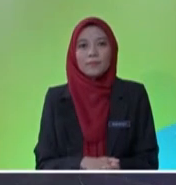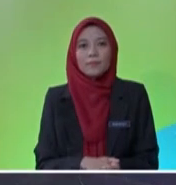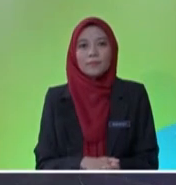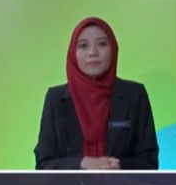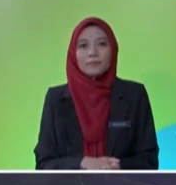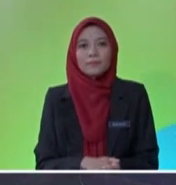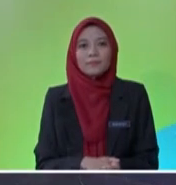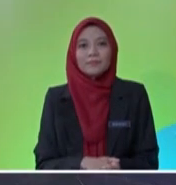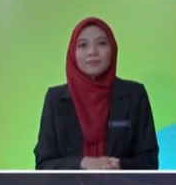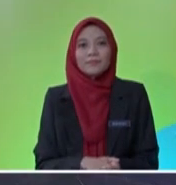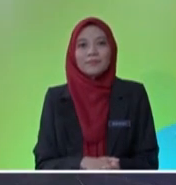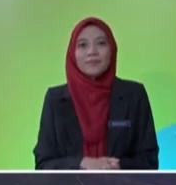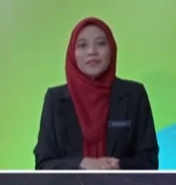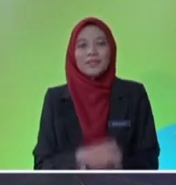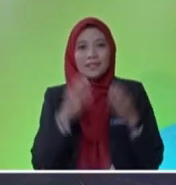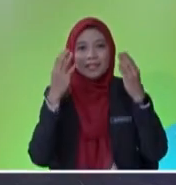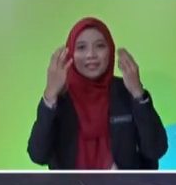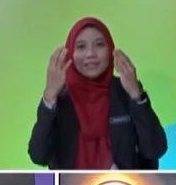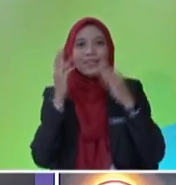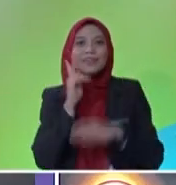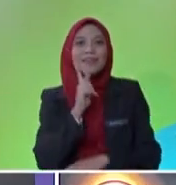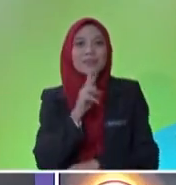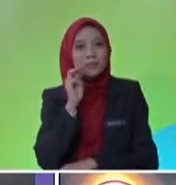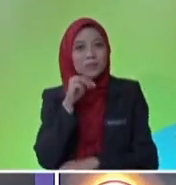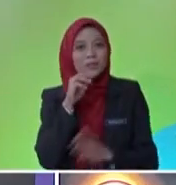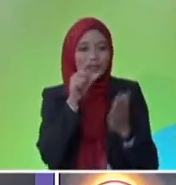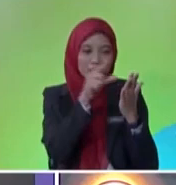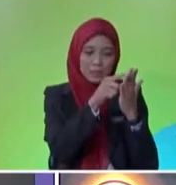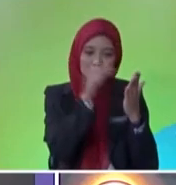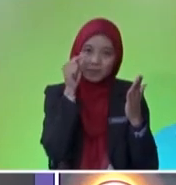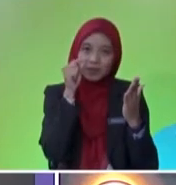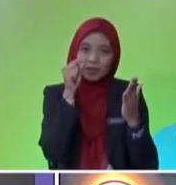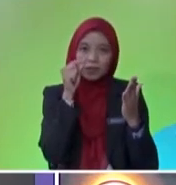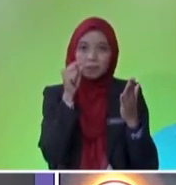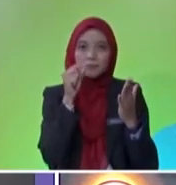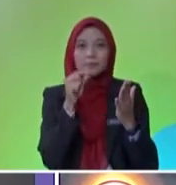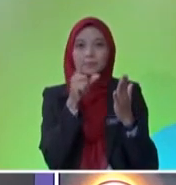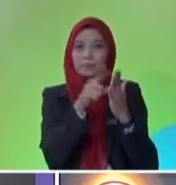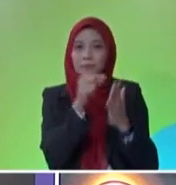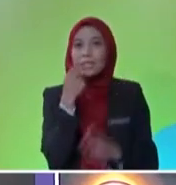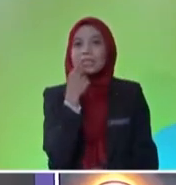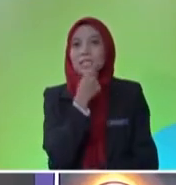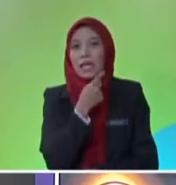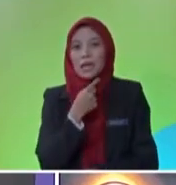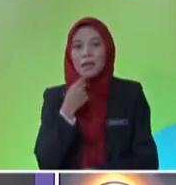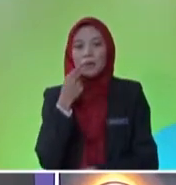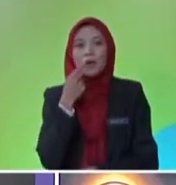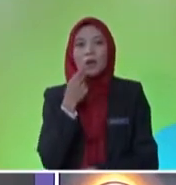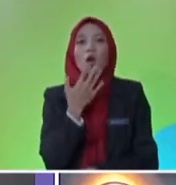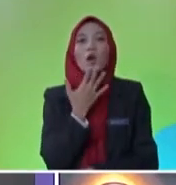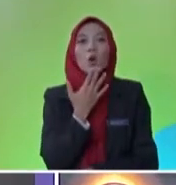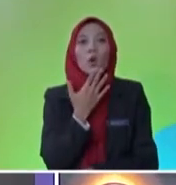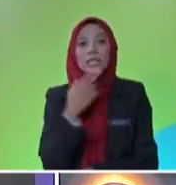Hai Holo Hayu pedesnya horor bagi detail yo seob yang kene seterusnya kita mau warna